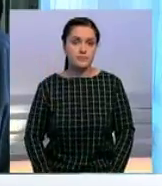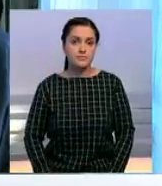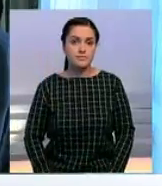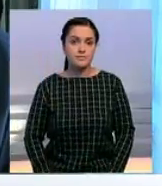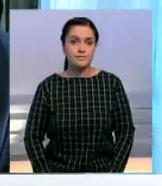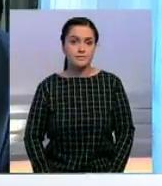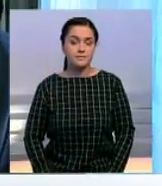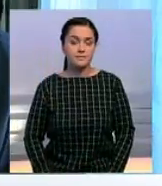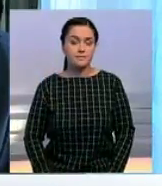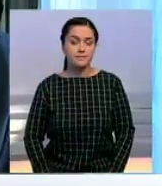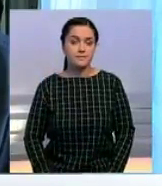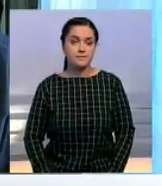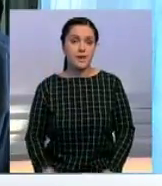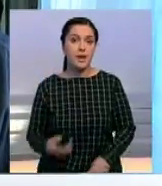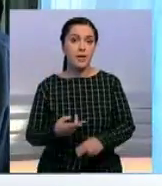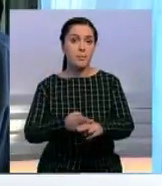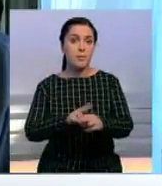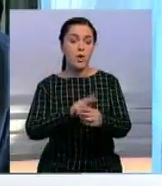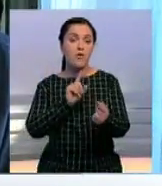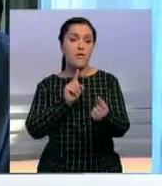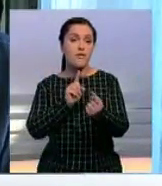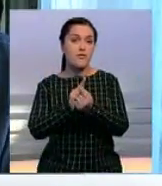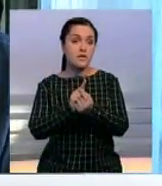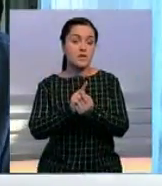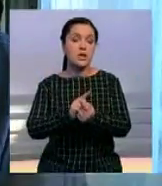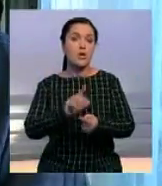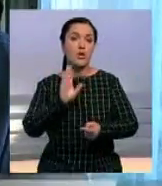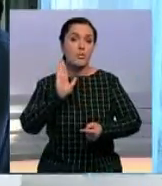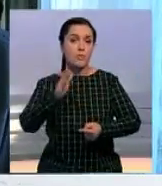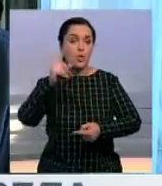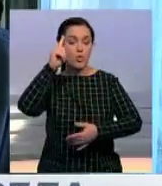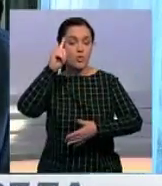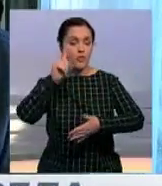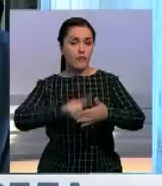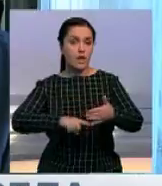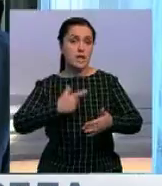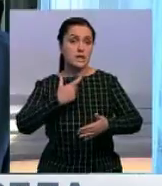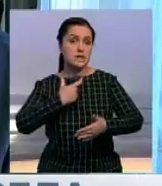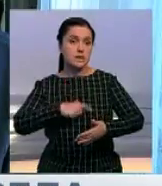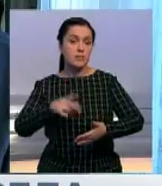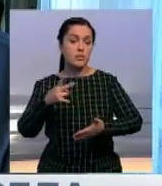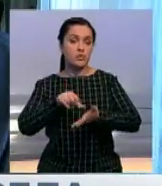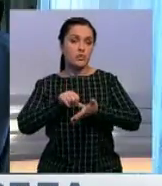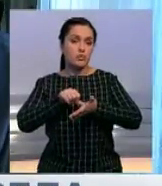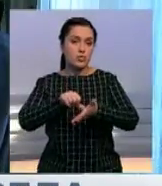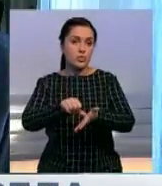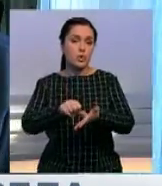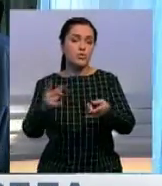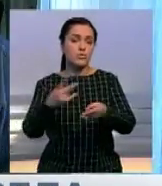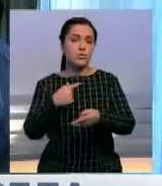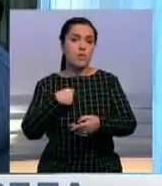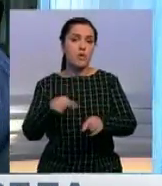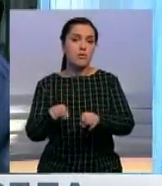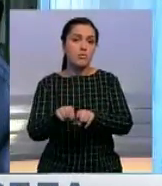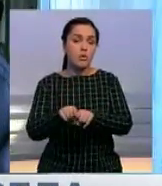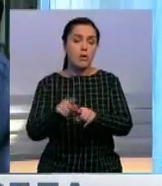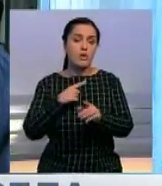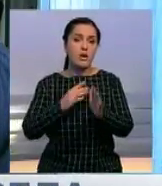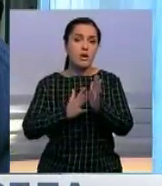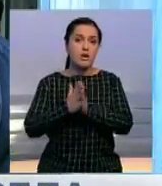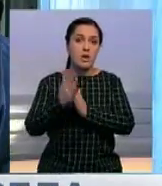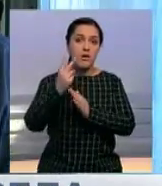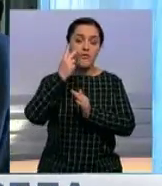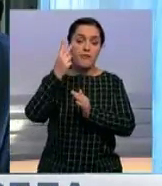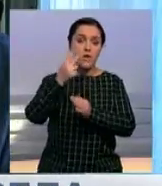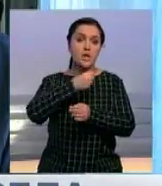Я надеюсь, эта встреча подарит ребятам уверенность в себе и желание бороться на мировой арене. Мы тоже росли на примерах старших и знаем,